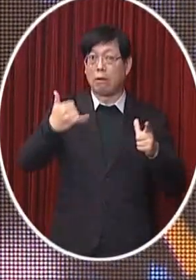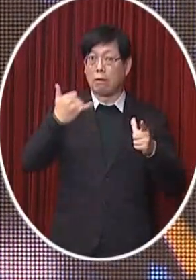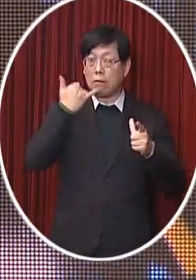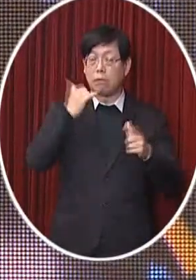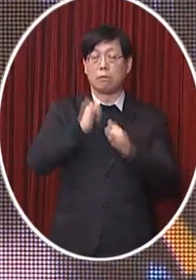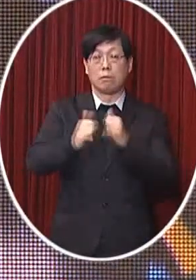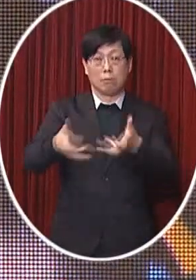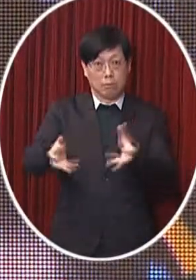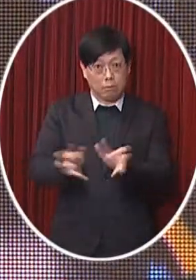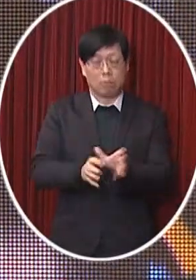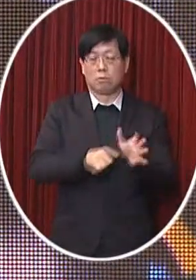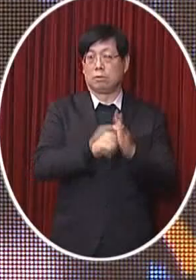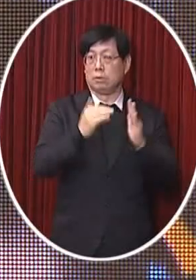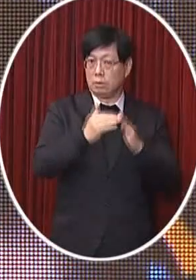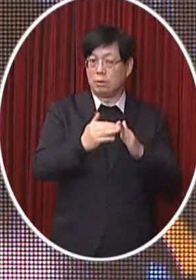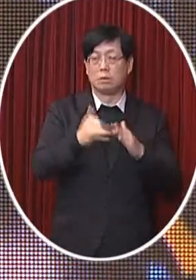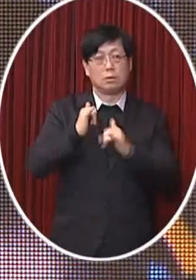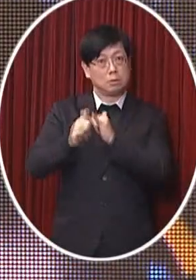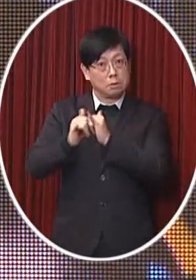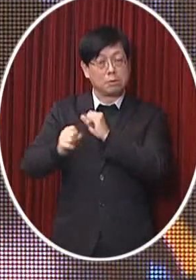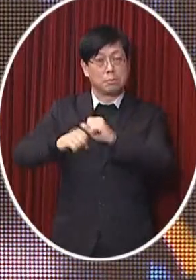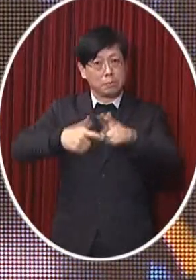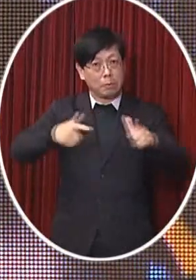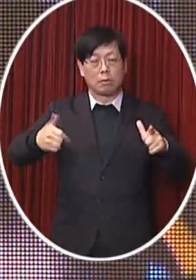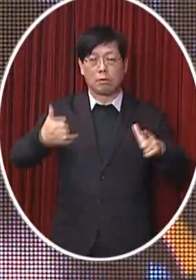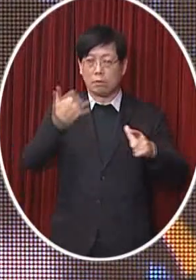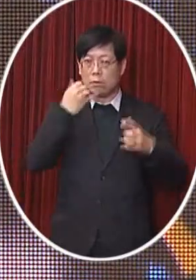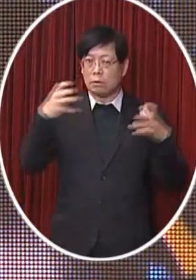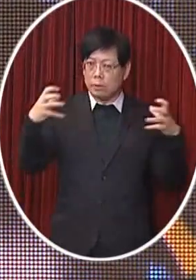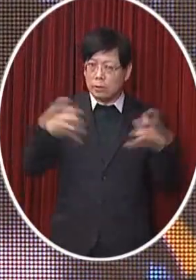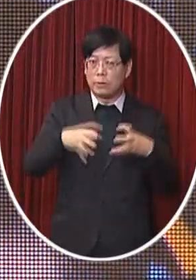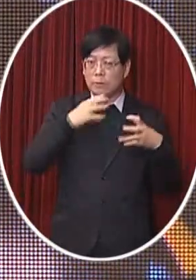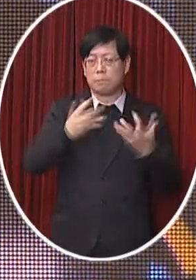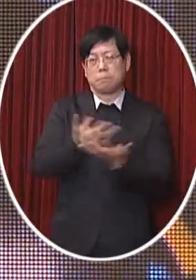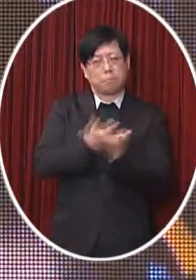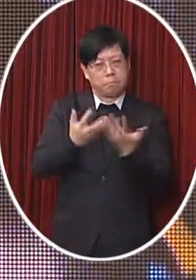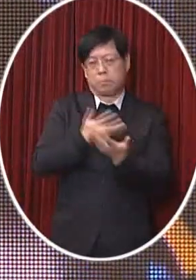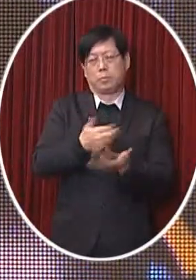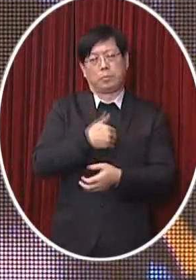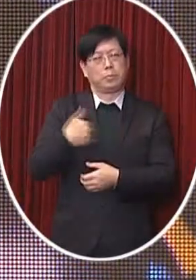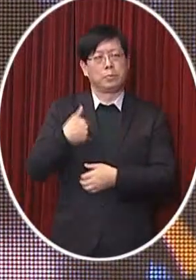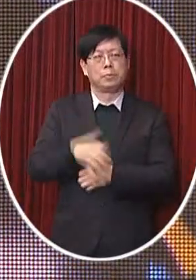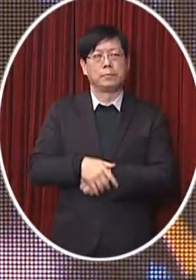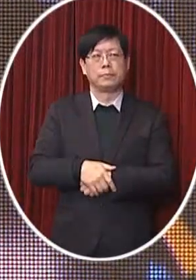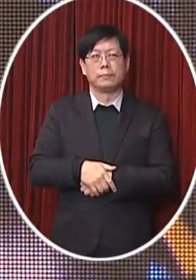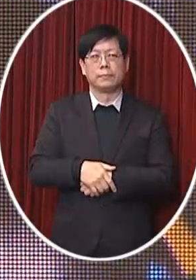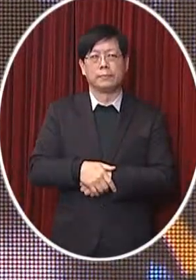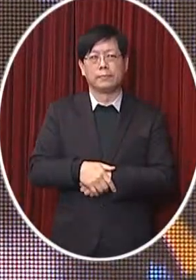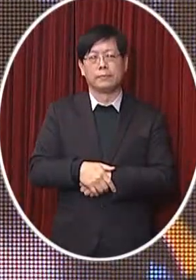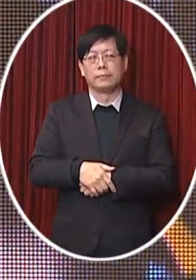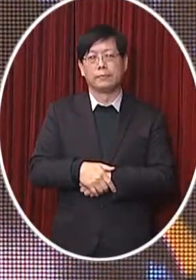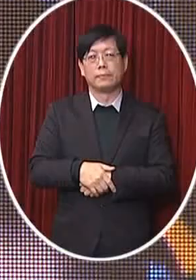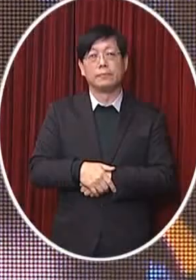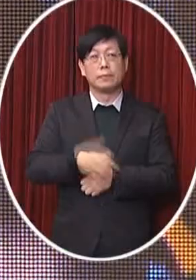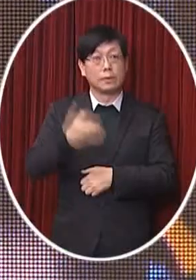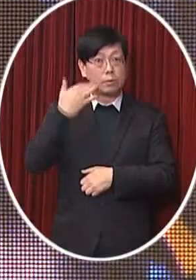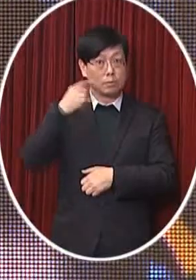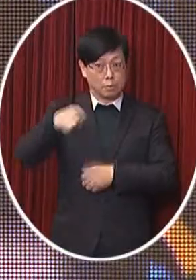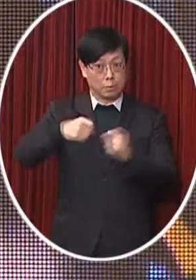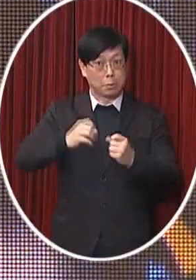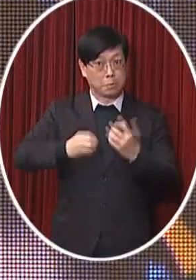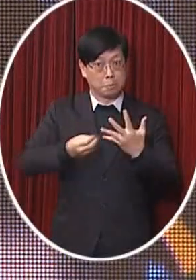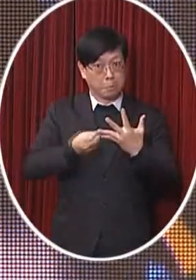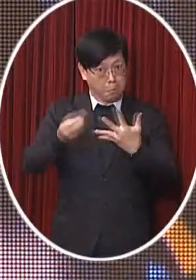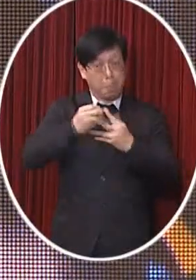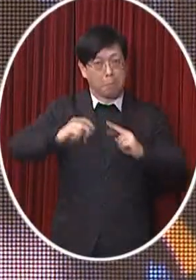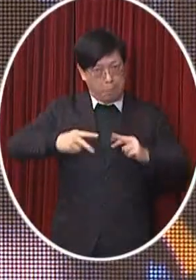间团体、专家学者、社会各界能够进行更多良性的讨论跟沟通，让方案更好，